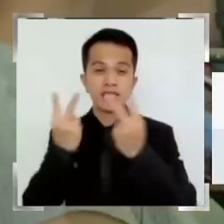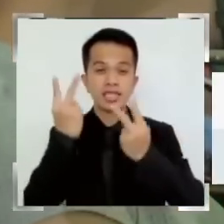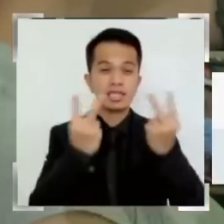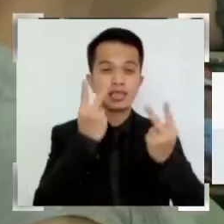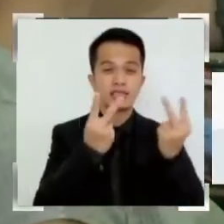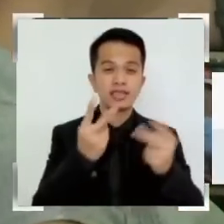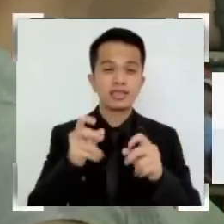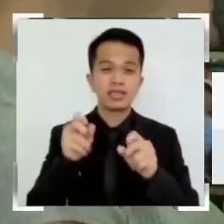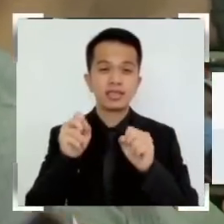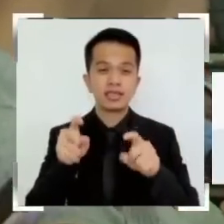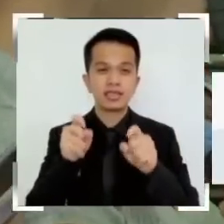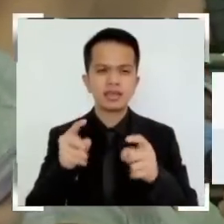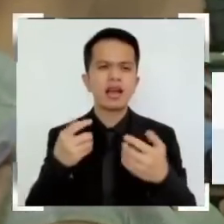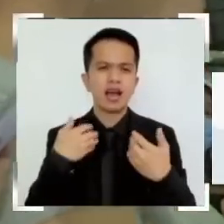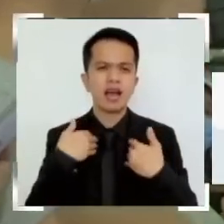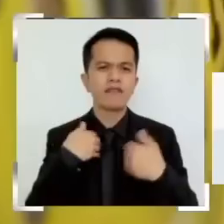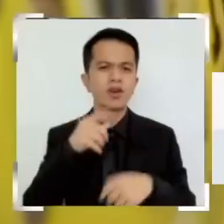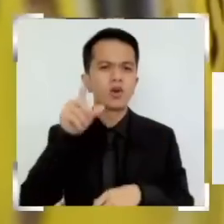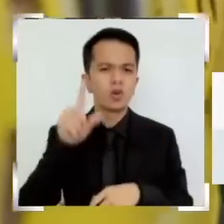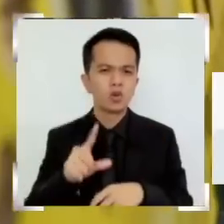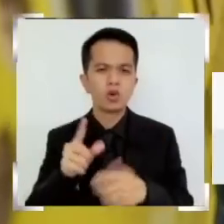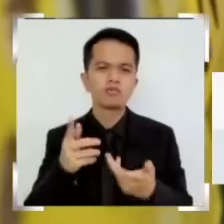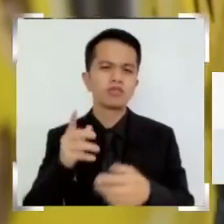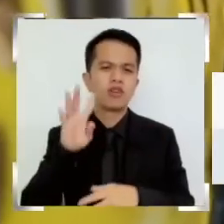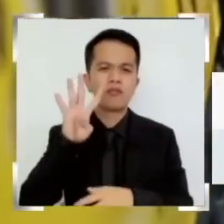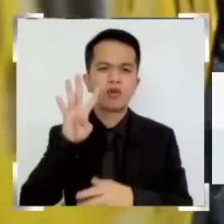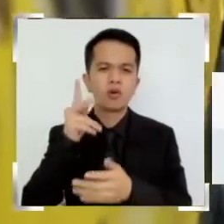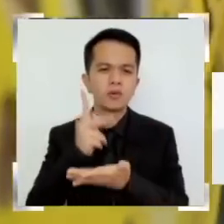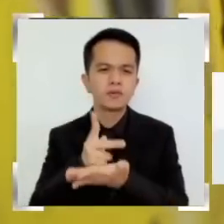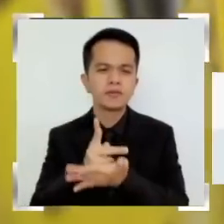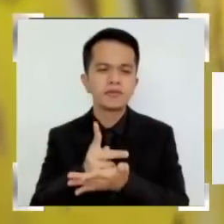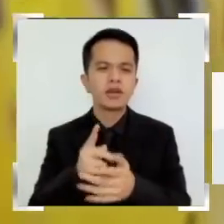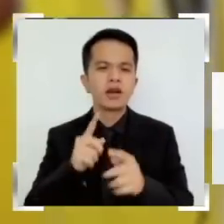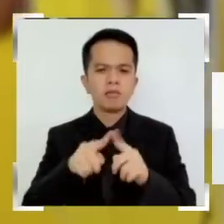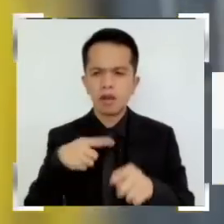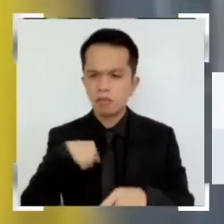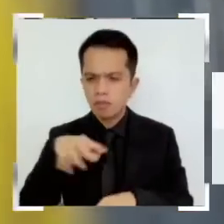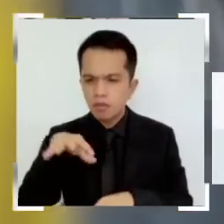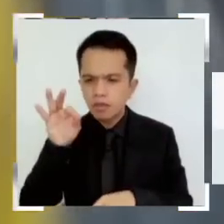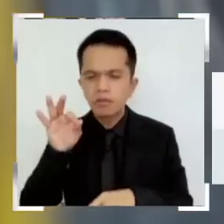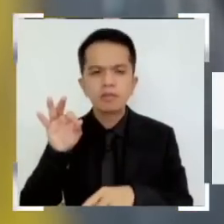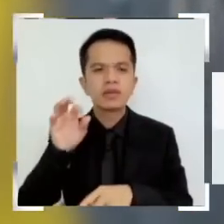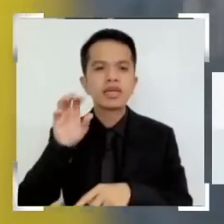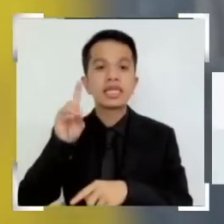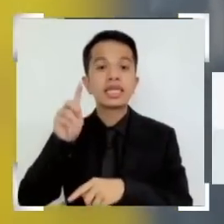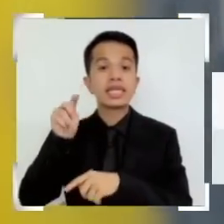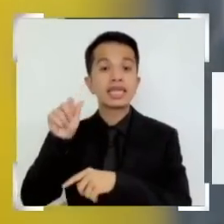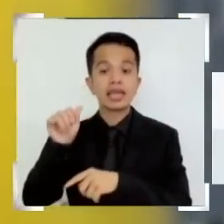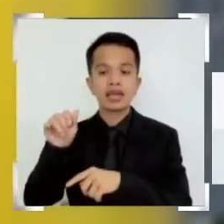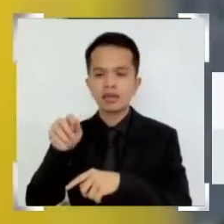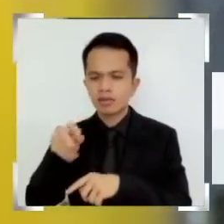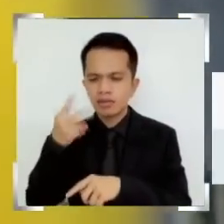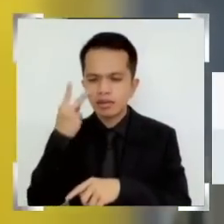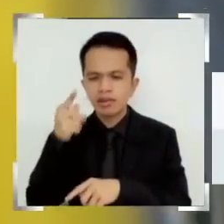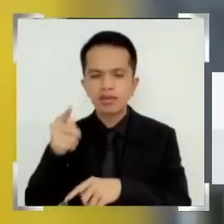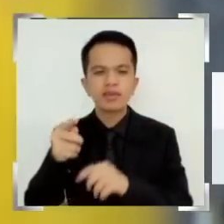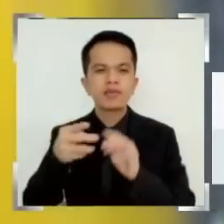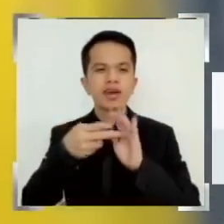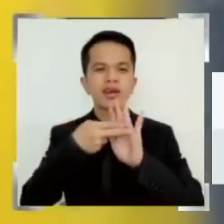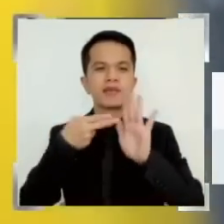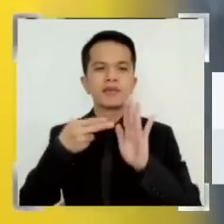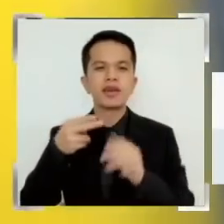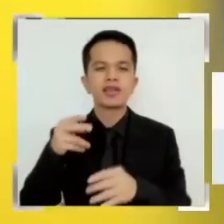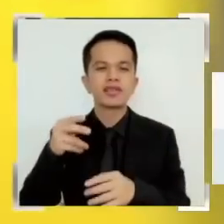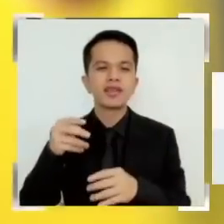mas mababa, even by 4 pesos. Pero may nadiskubre rin daw ang DTI na isang brand ng powdered milk at isang brand